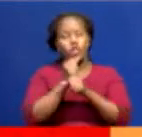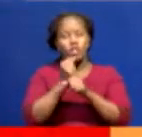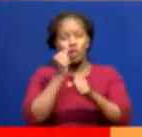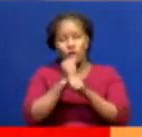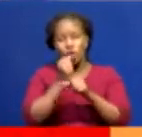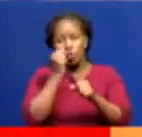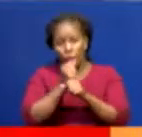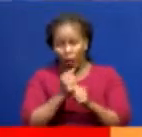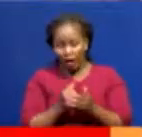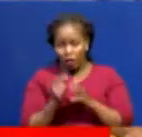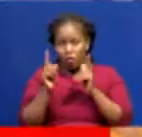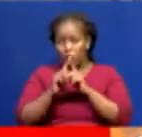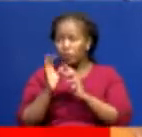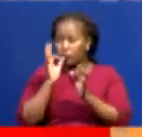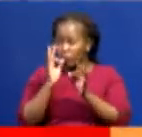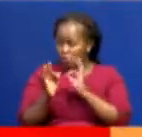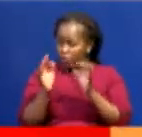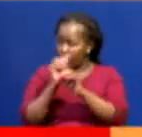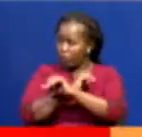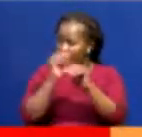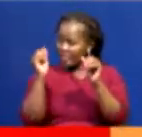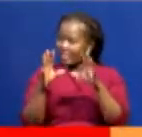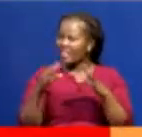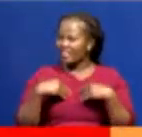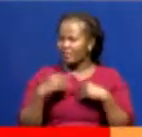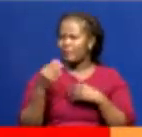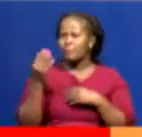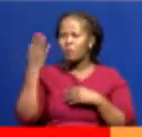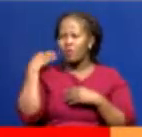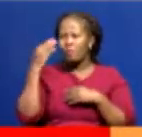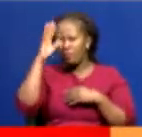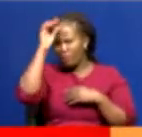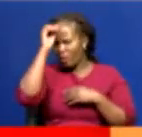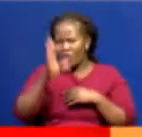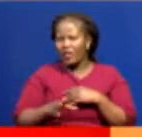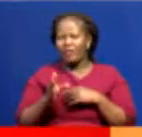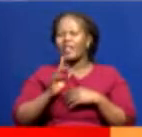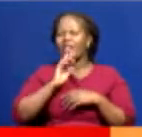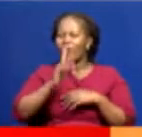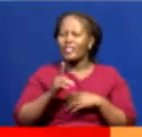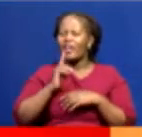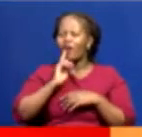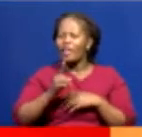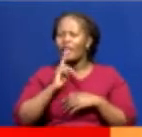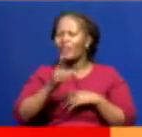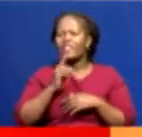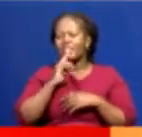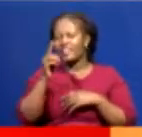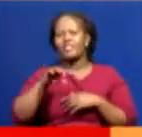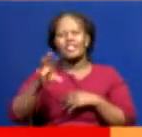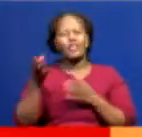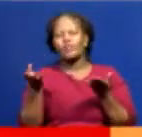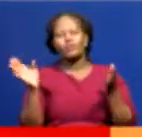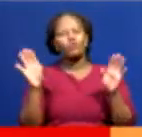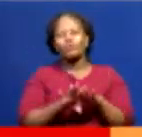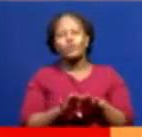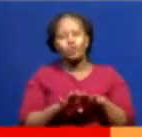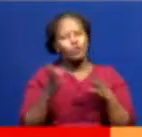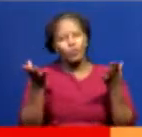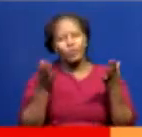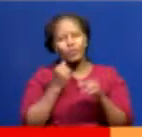Na kama rais angekubali juzi, kwa sababu governors walikuwa wamemsukuma, wanasema watafunga county governments, sijui watafanya